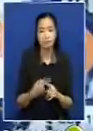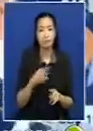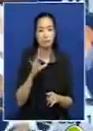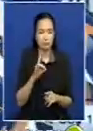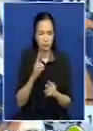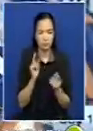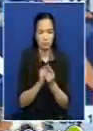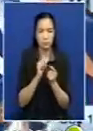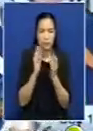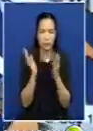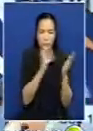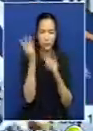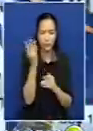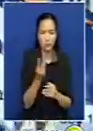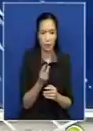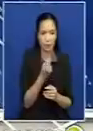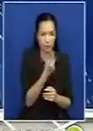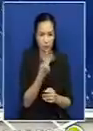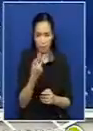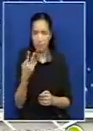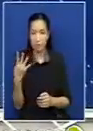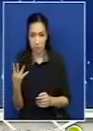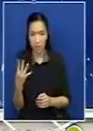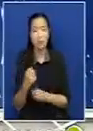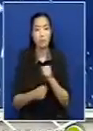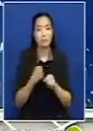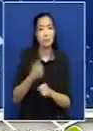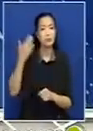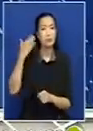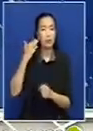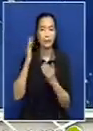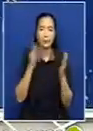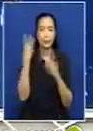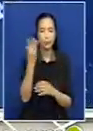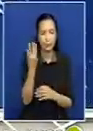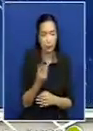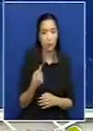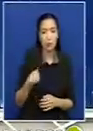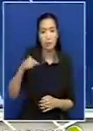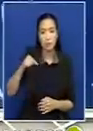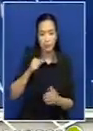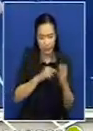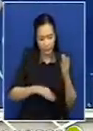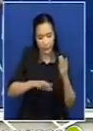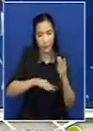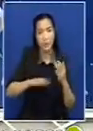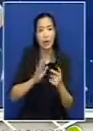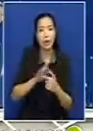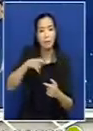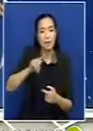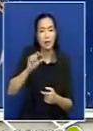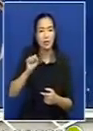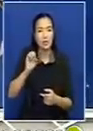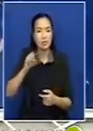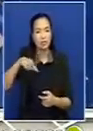จะเจอพายุด้วยกัน4ลูกครับในขณะที่ปีที่ผ่านมานะครับฤดูพายุนั้นมีพายุก่อตัวในบริเวณของมหาสมุทรแปซิฟิกและทะเลจีนใ